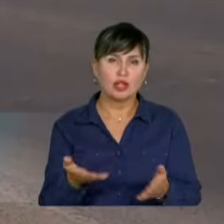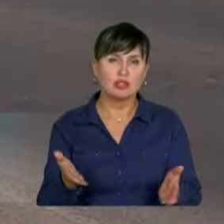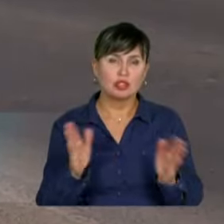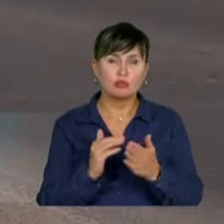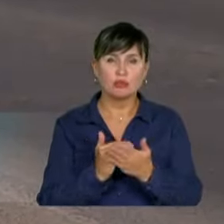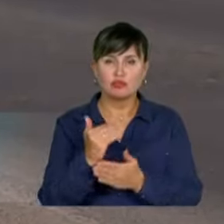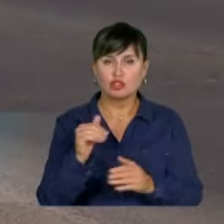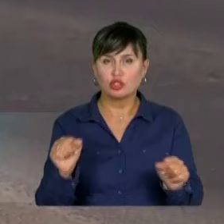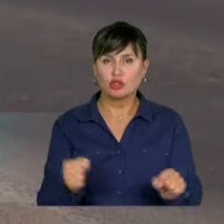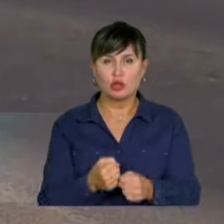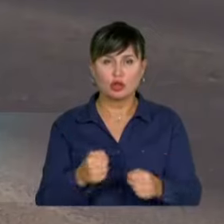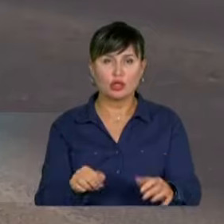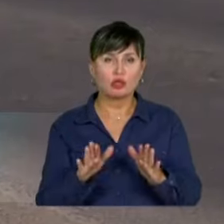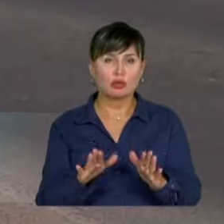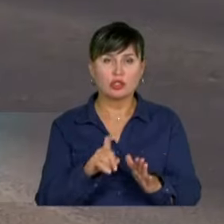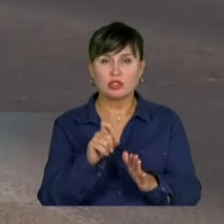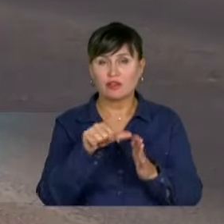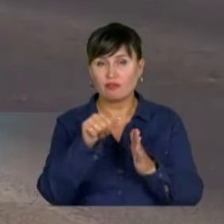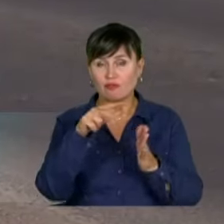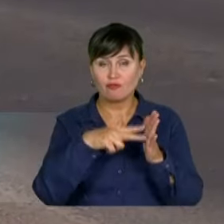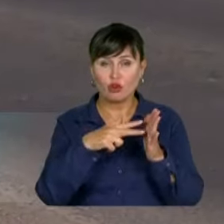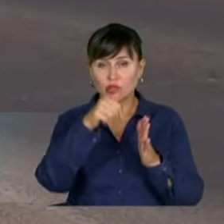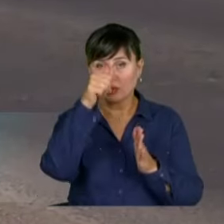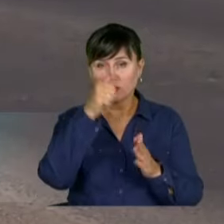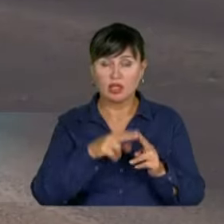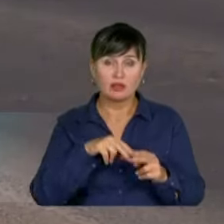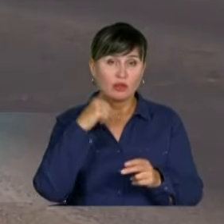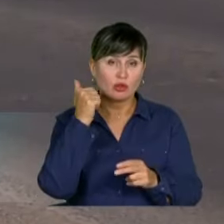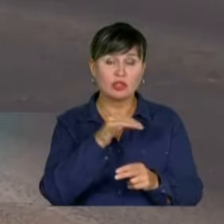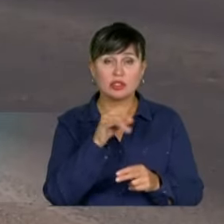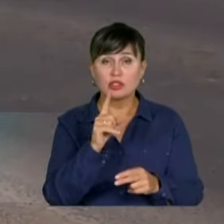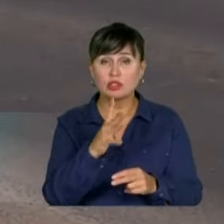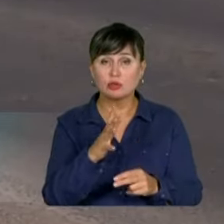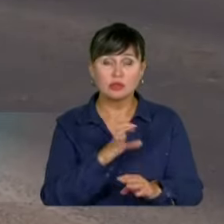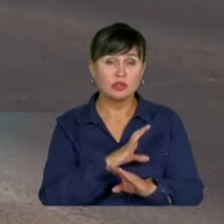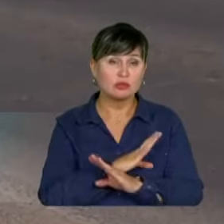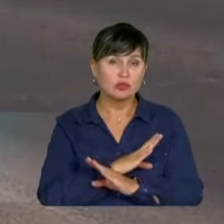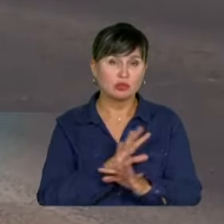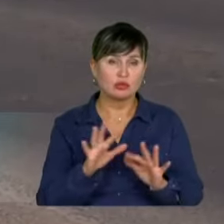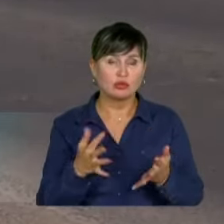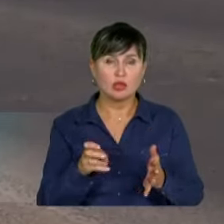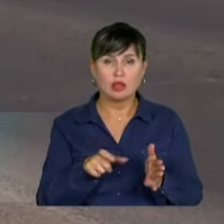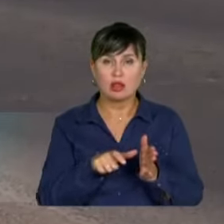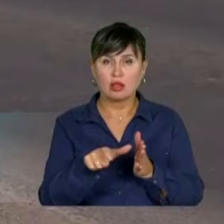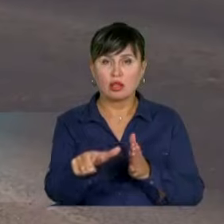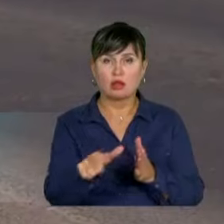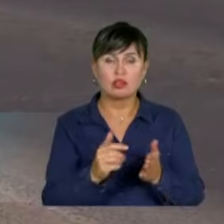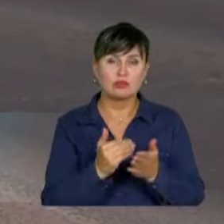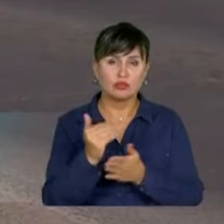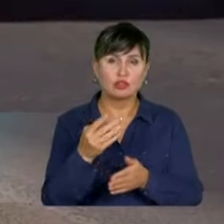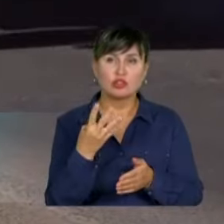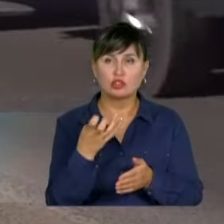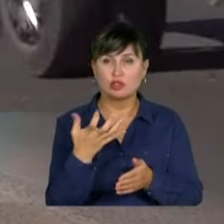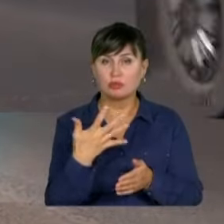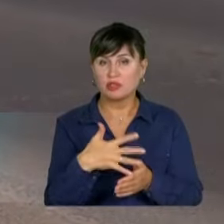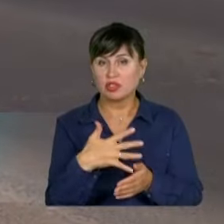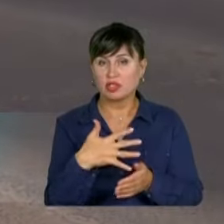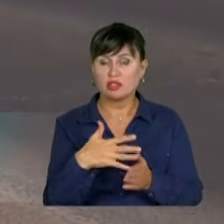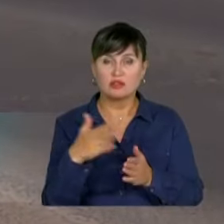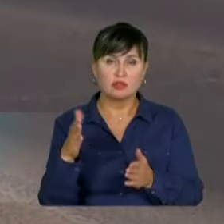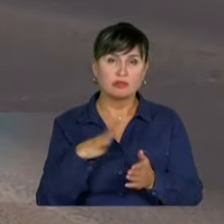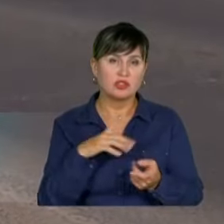превышение скорости. Только за 8 месяцев этого года из 1500 смертельных случаев на дорогах свыше 450 были